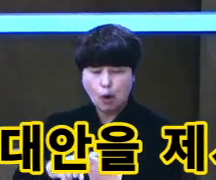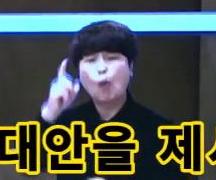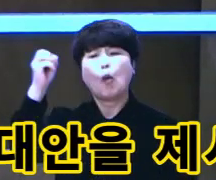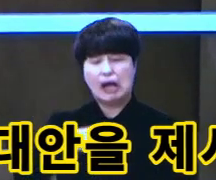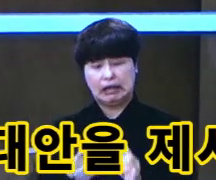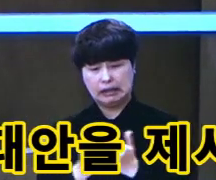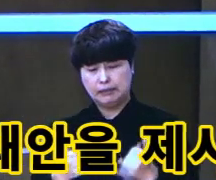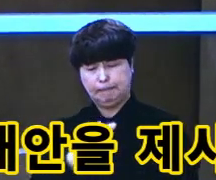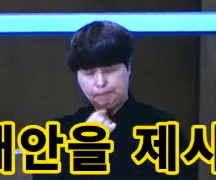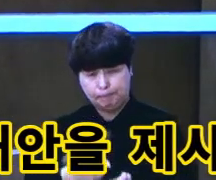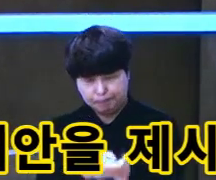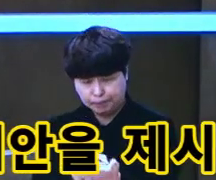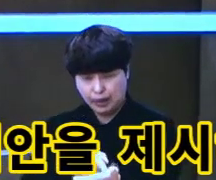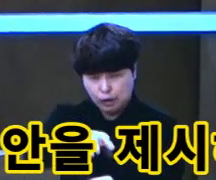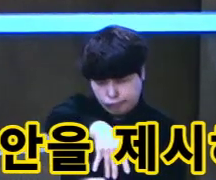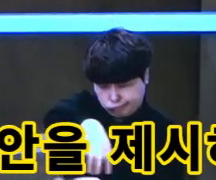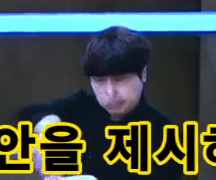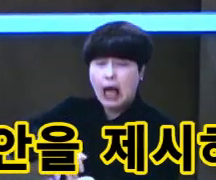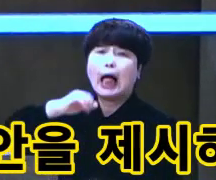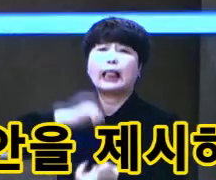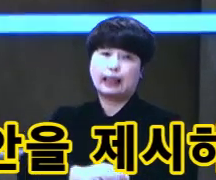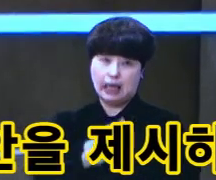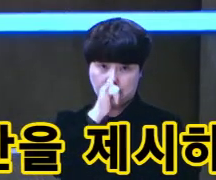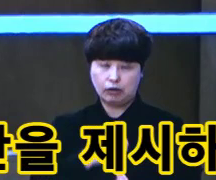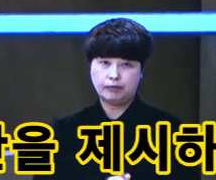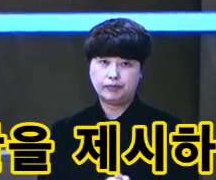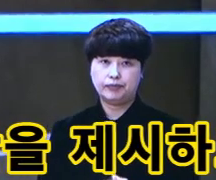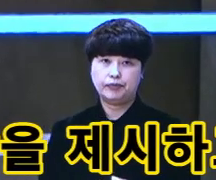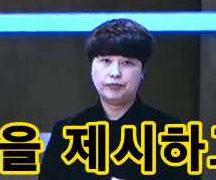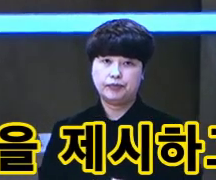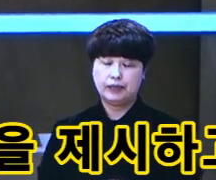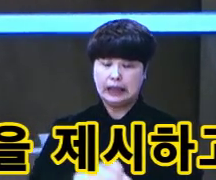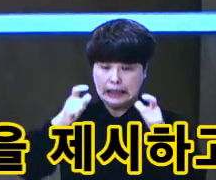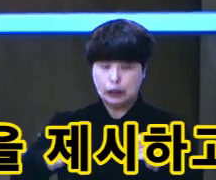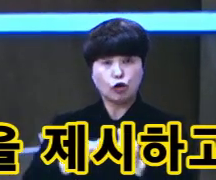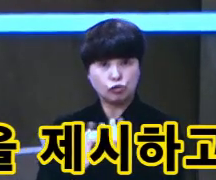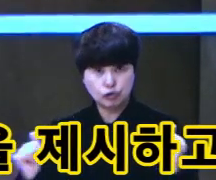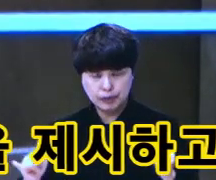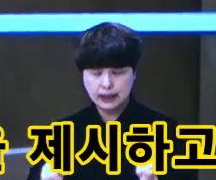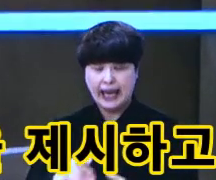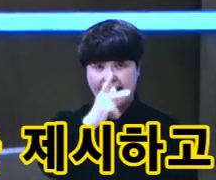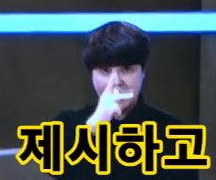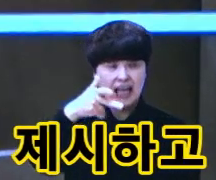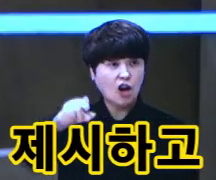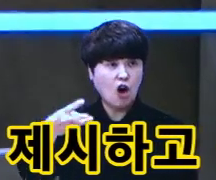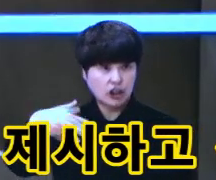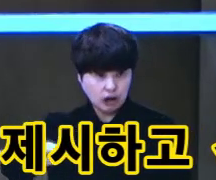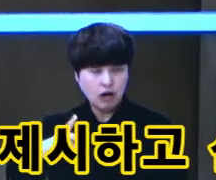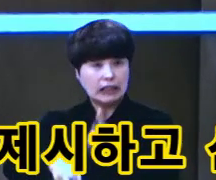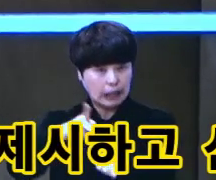의견을 수렴하는 것은 한계가 있다고 보여집니다. 지역 주민들이 K컬처밸리 사업에